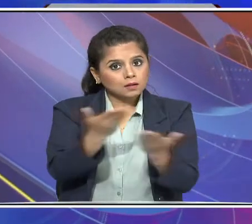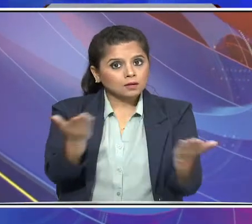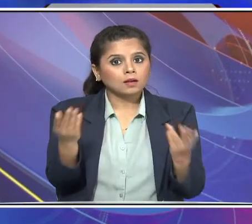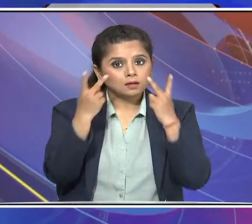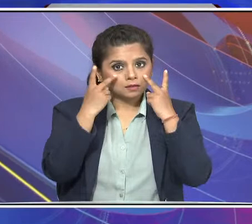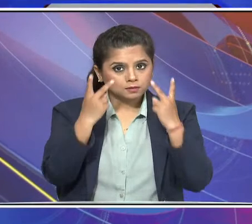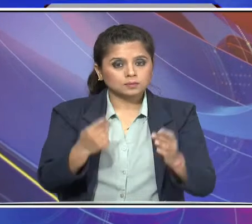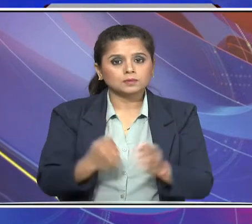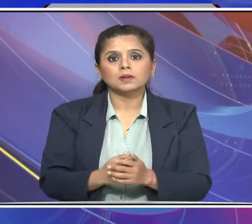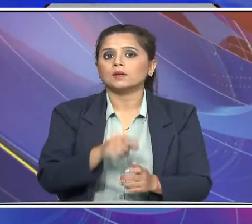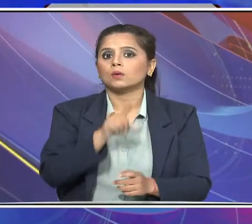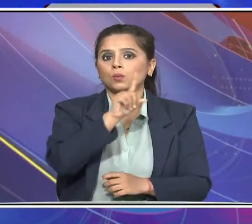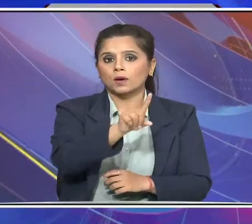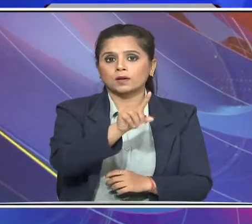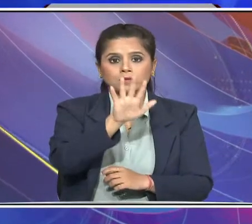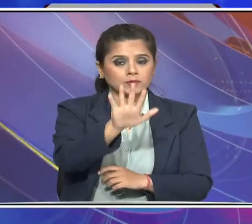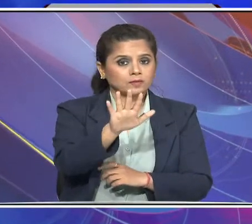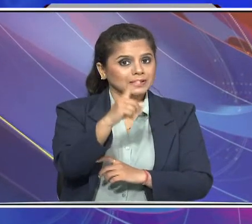157